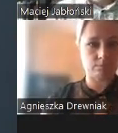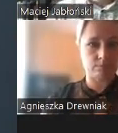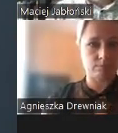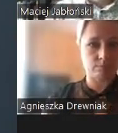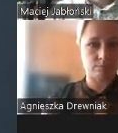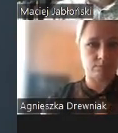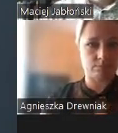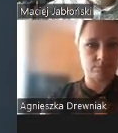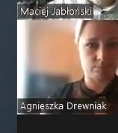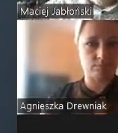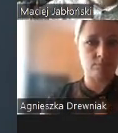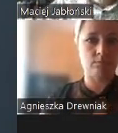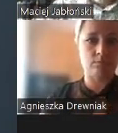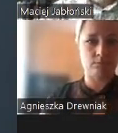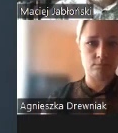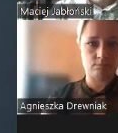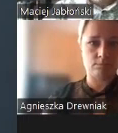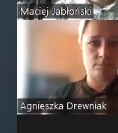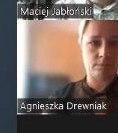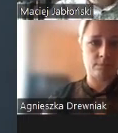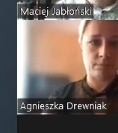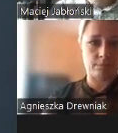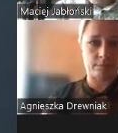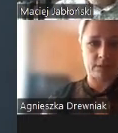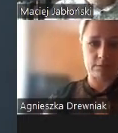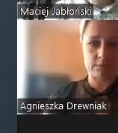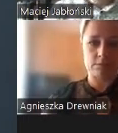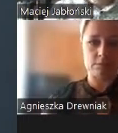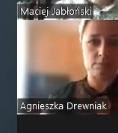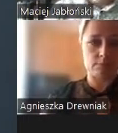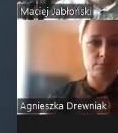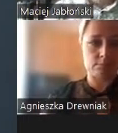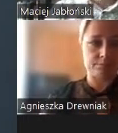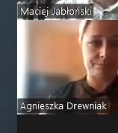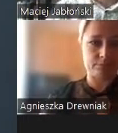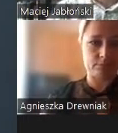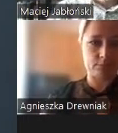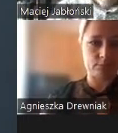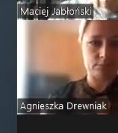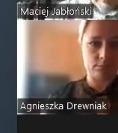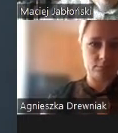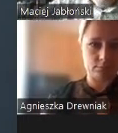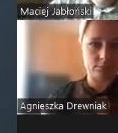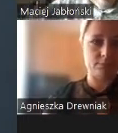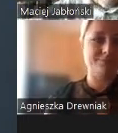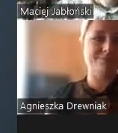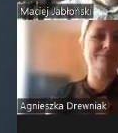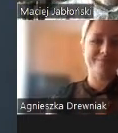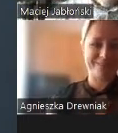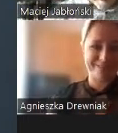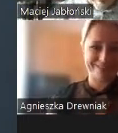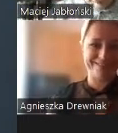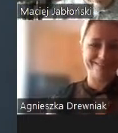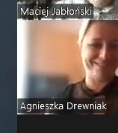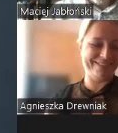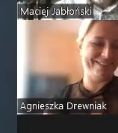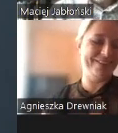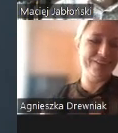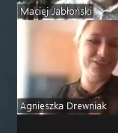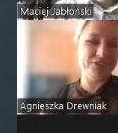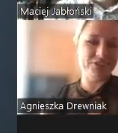mamy u naszego sąsiada, czyli w Ukrainie, tak, gdzieś tam analizując i rozmawiając. Bardzo Państwu dziękuję i przepraszam za